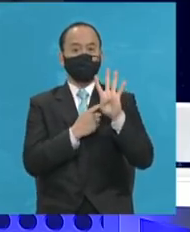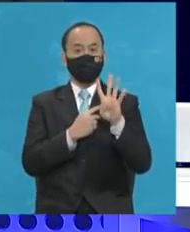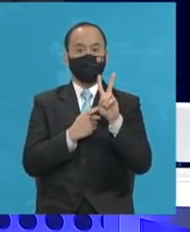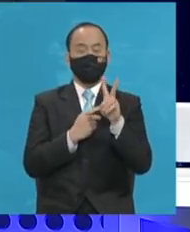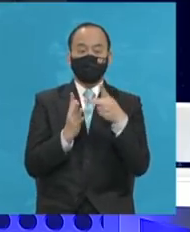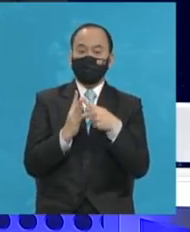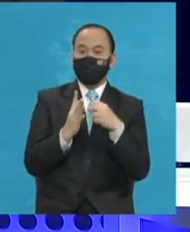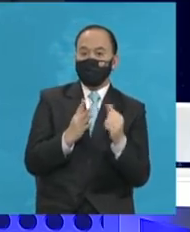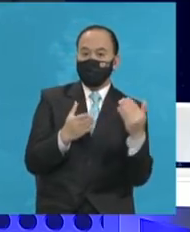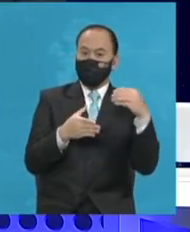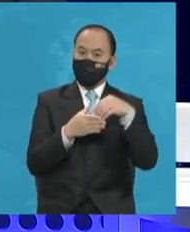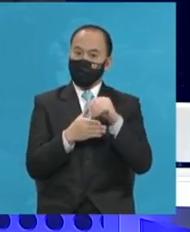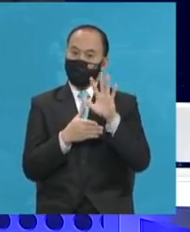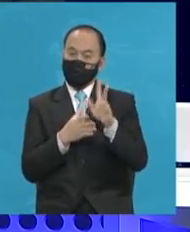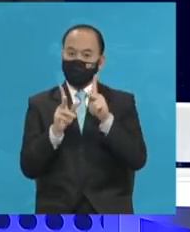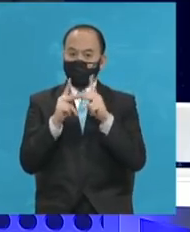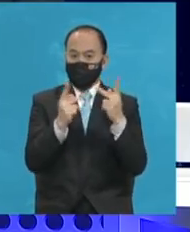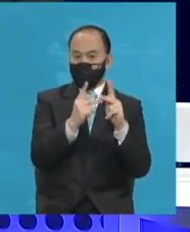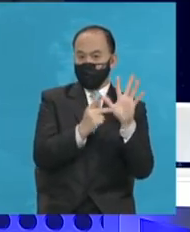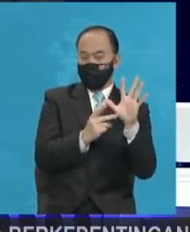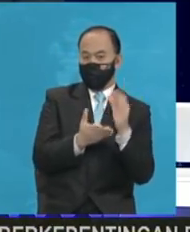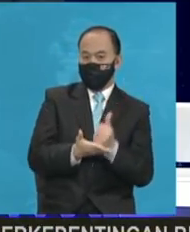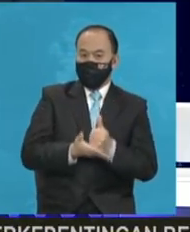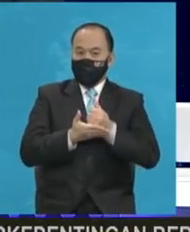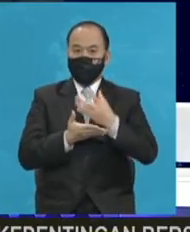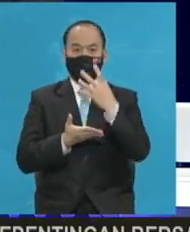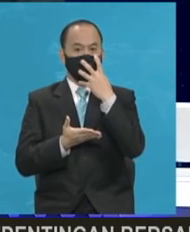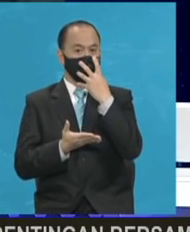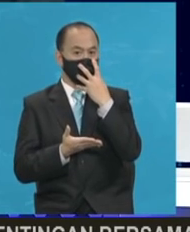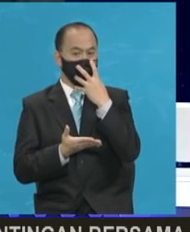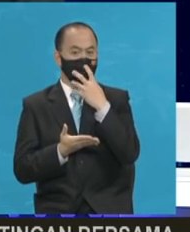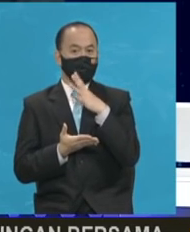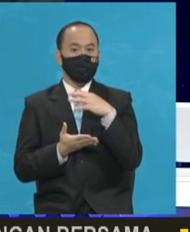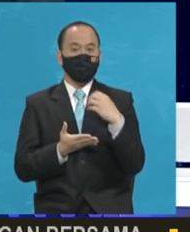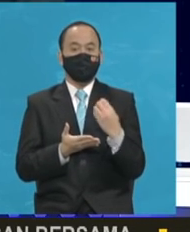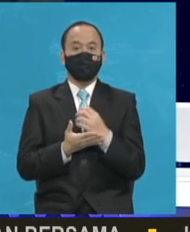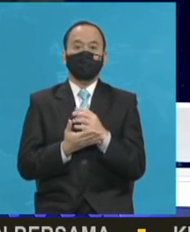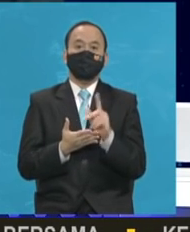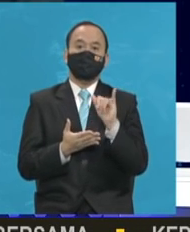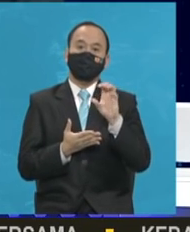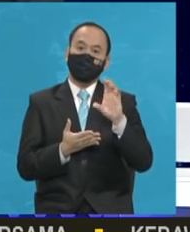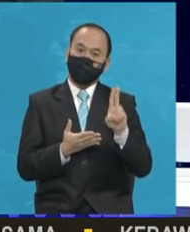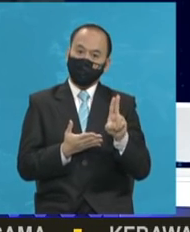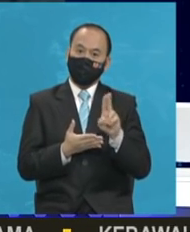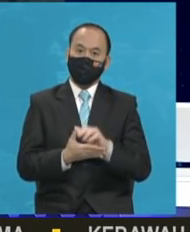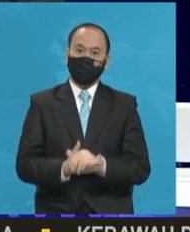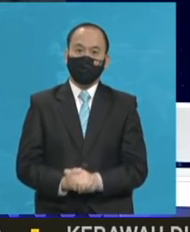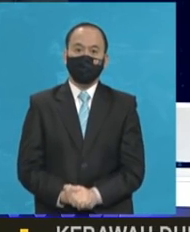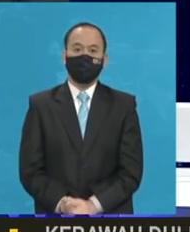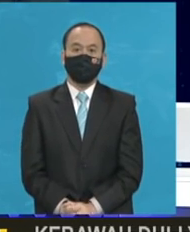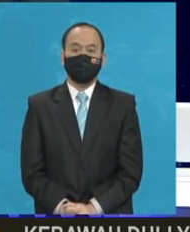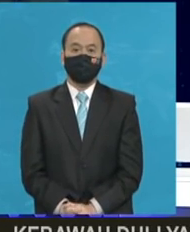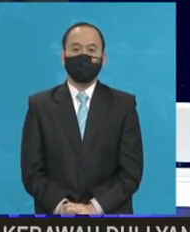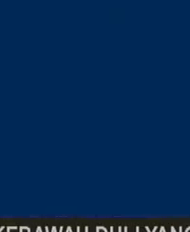is dimasukkan dalam kategori 5 yaitu memerlukan bantuan mesin pernafasan dan dirawat di ICU untungnya